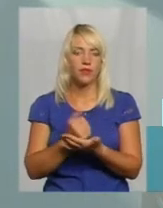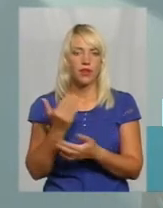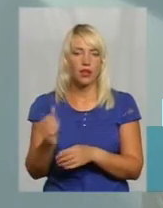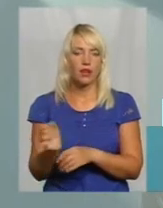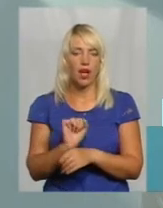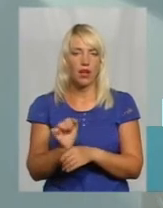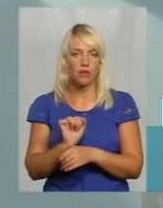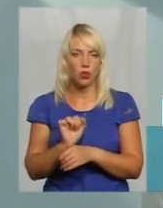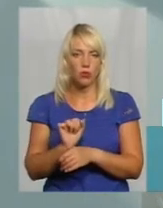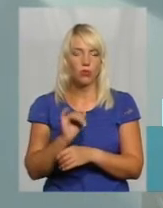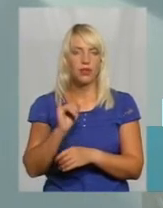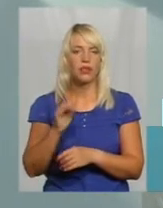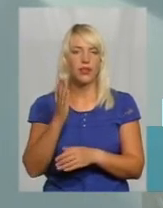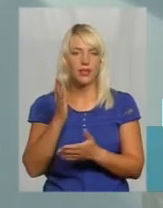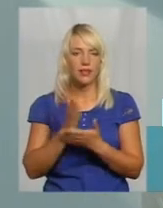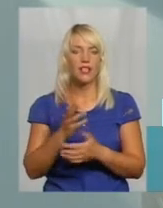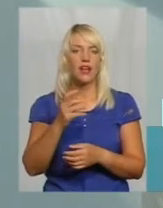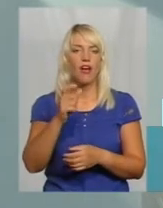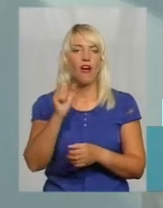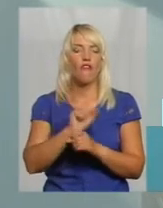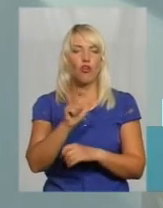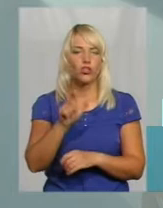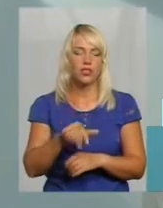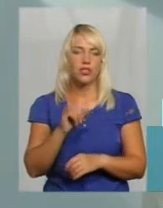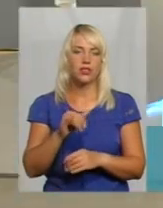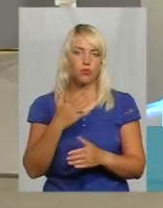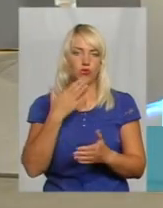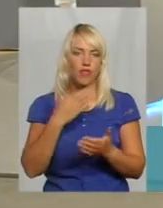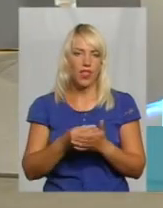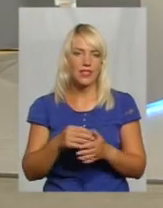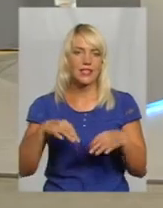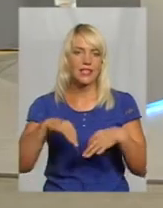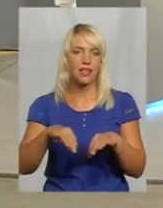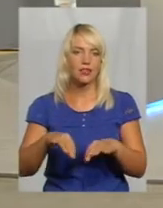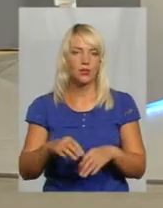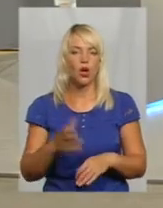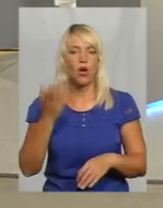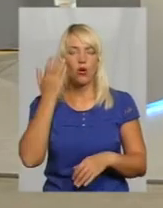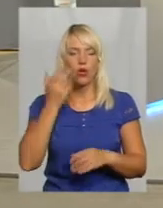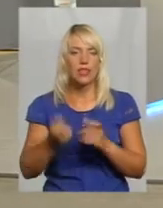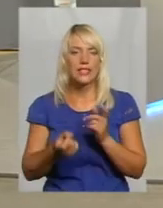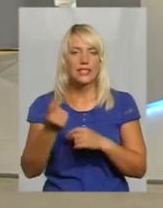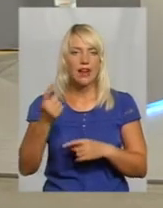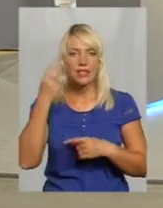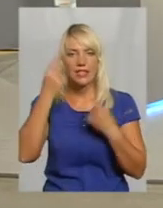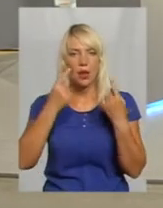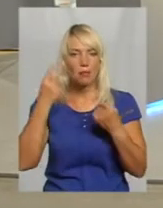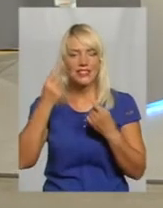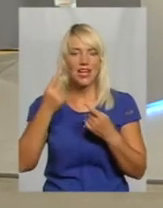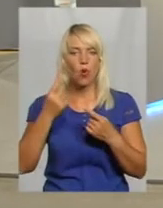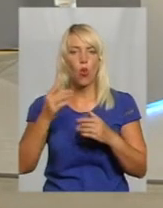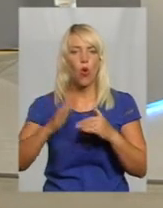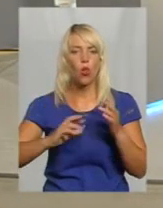водій, і вони будуть вже виїжджати власним транспортом. Коли з'явиться психолог у штаті, так?